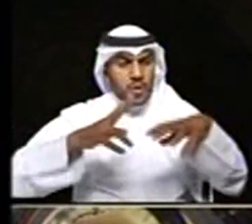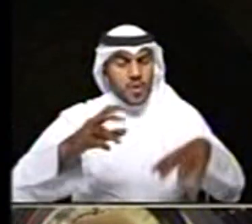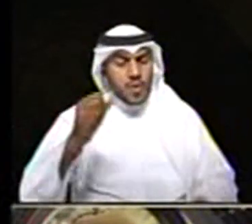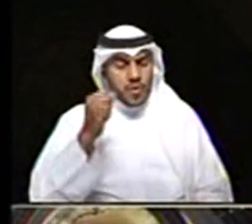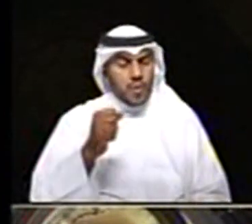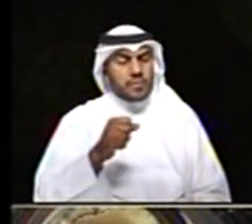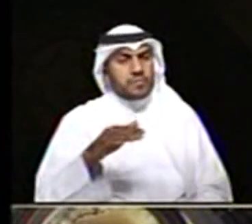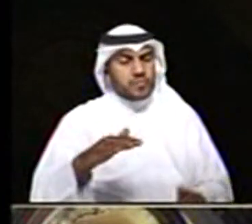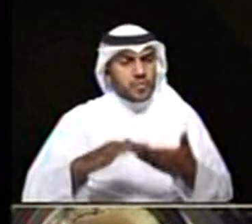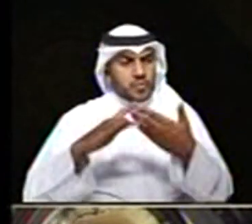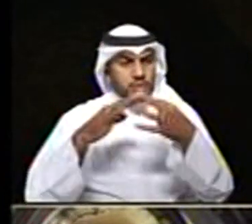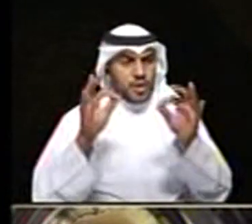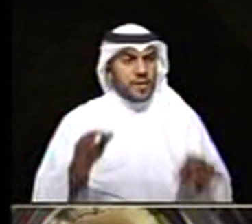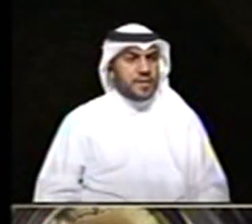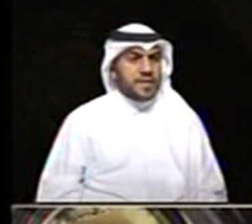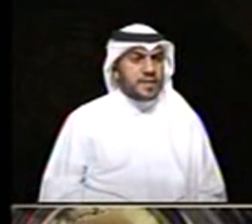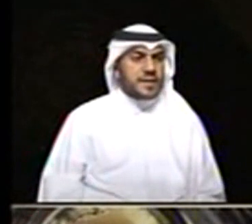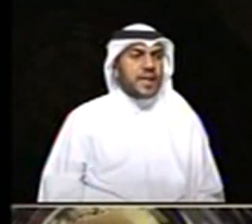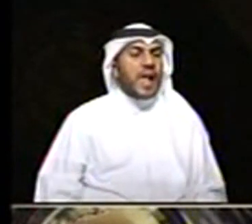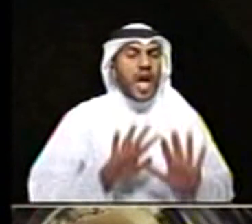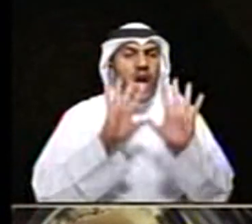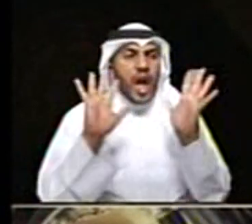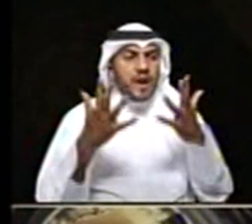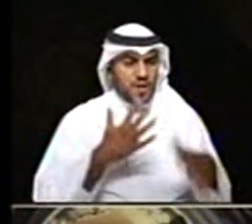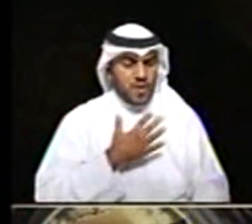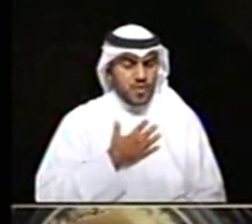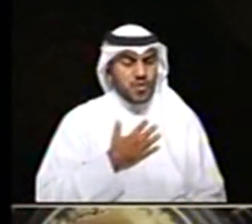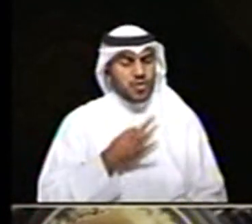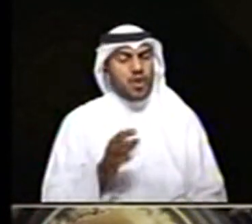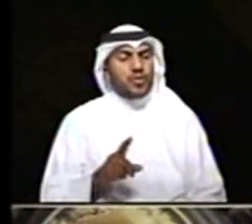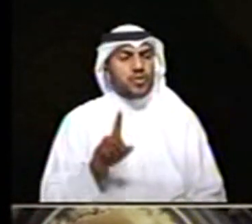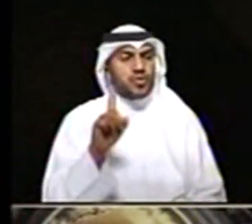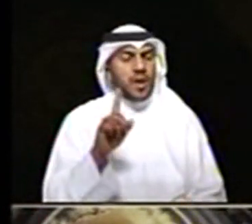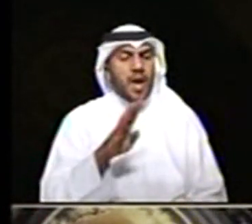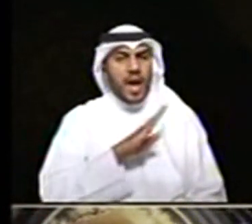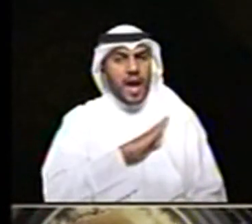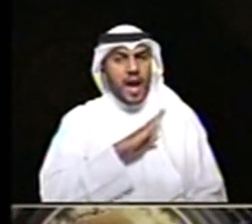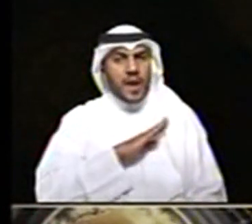لنا الآن دعم من الحرس الوطني